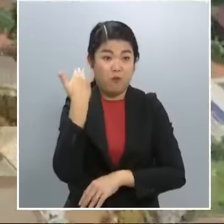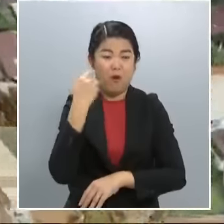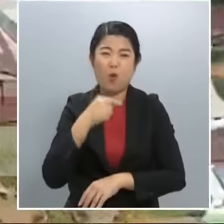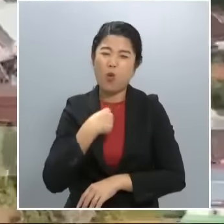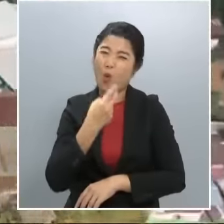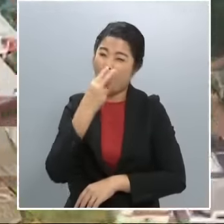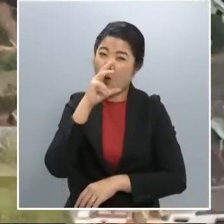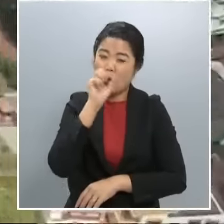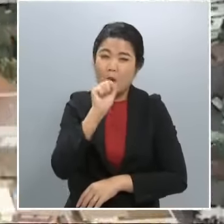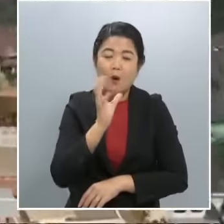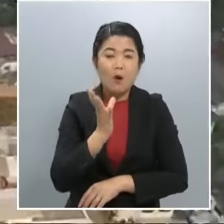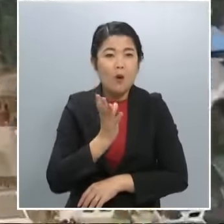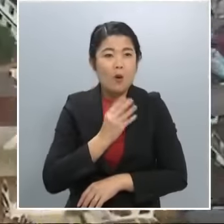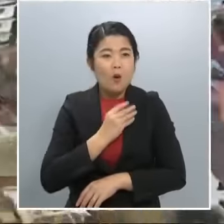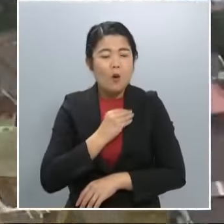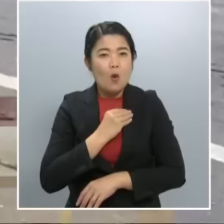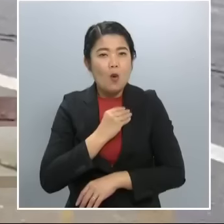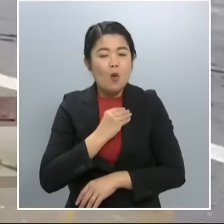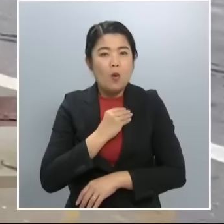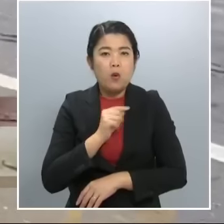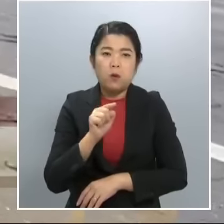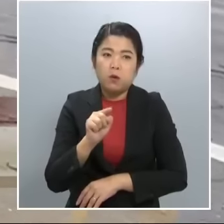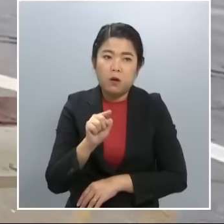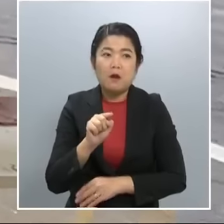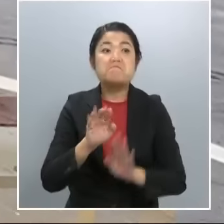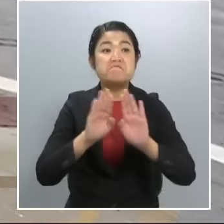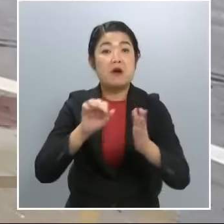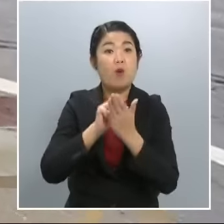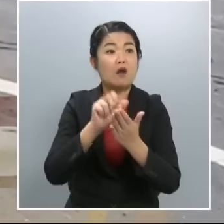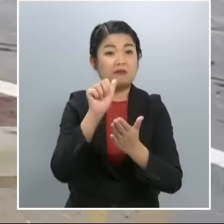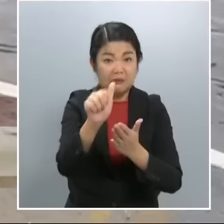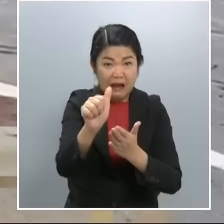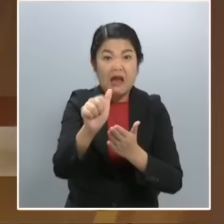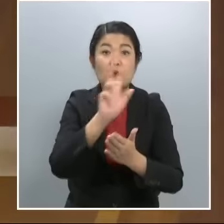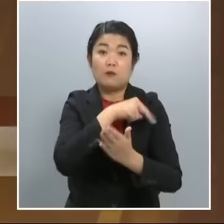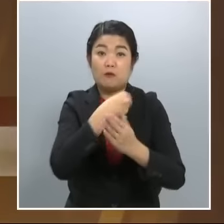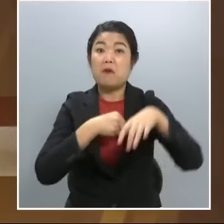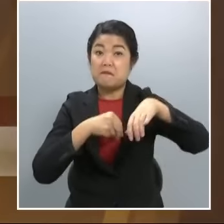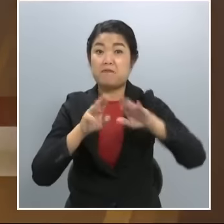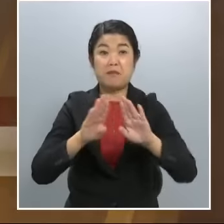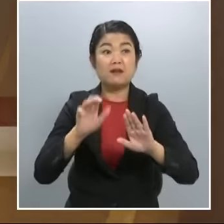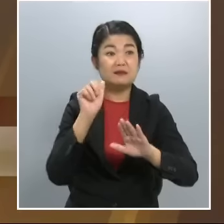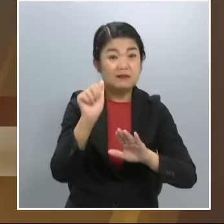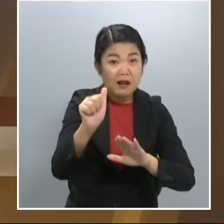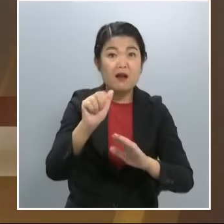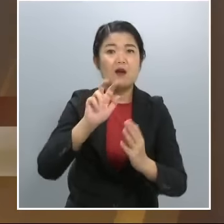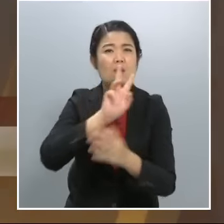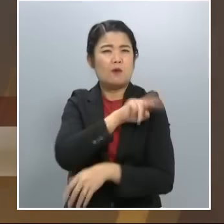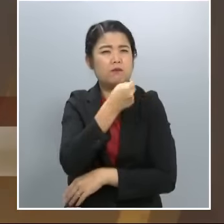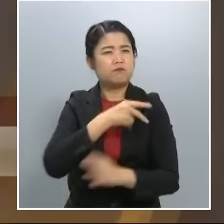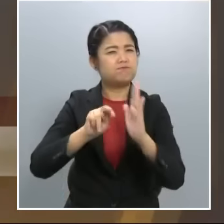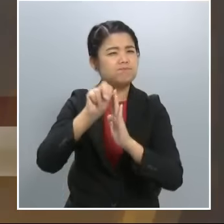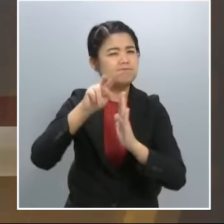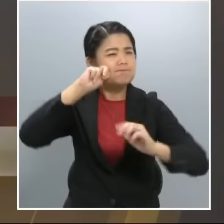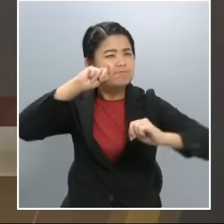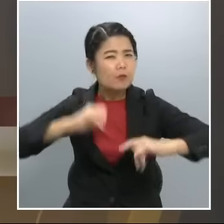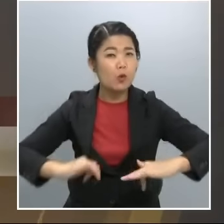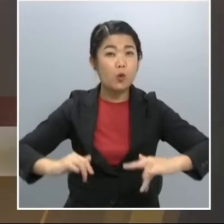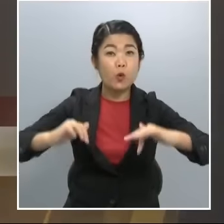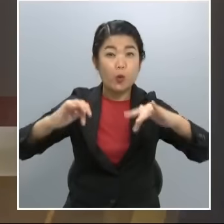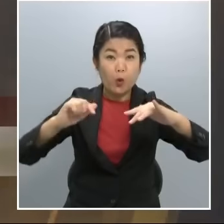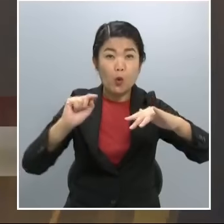กลัวอยู่เหมือนกันแม้จะยังสามารถเปิดให้บริการได้ตัวโรงพยาบาลโรงพยาบาลน้านน้ำท่วมนะฮะมีการราย